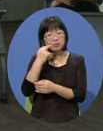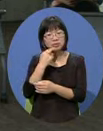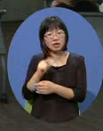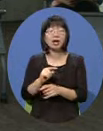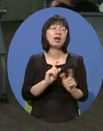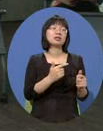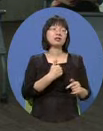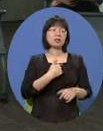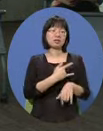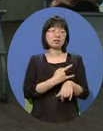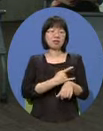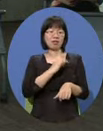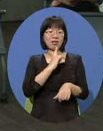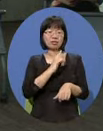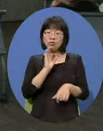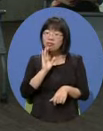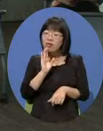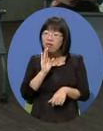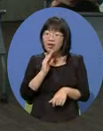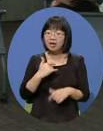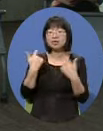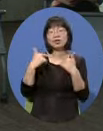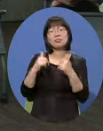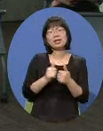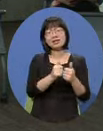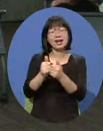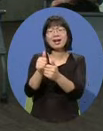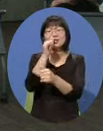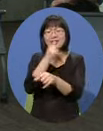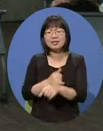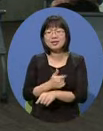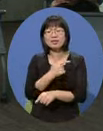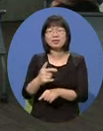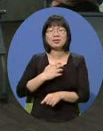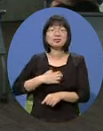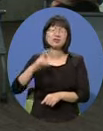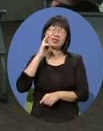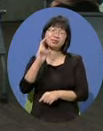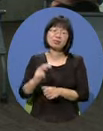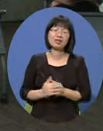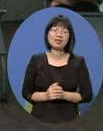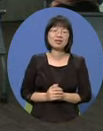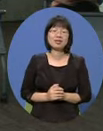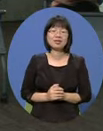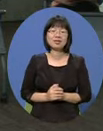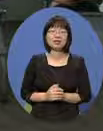정말 여기서 매달 가리지 않으시잖아. 지금 너무 걱정이 심해.